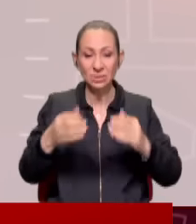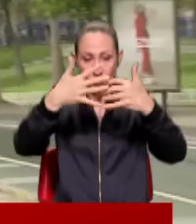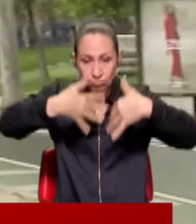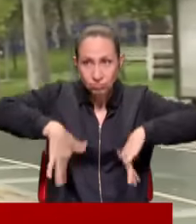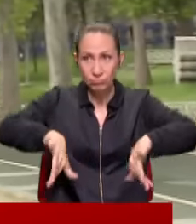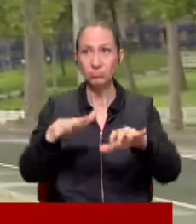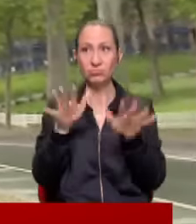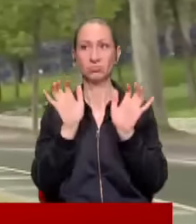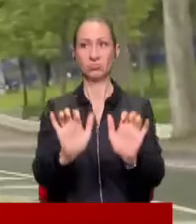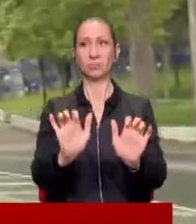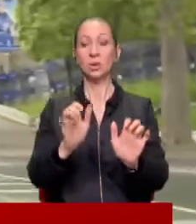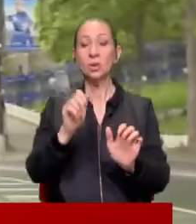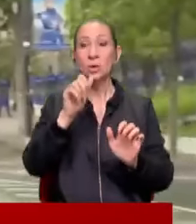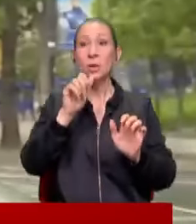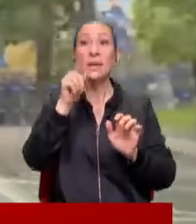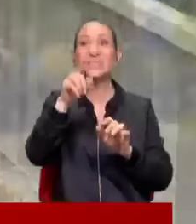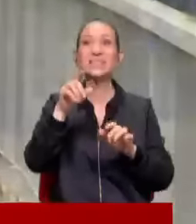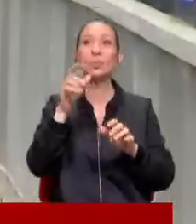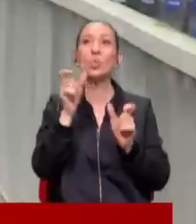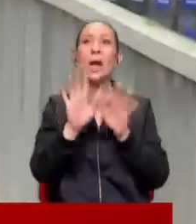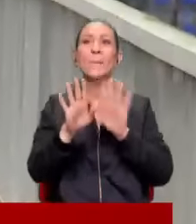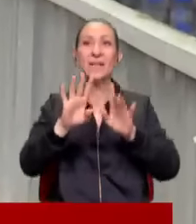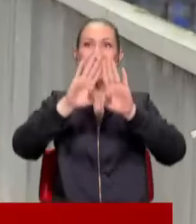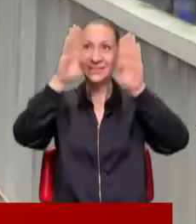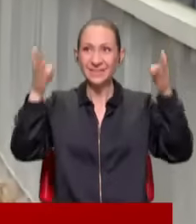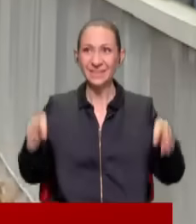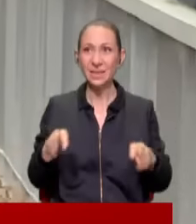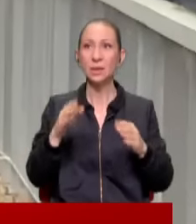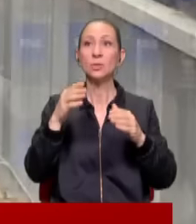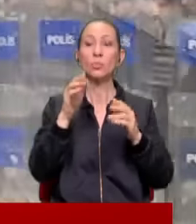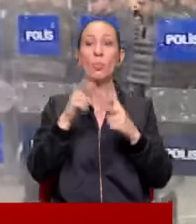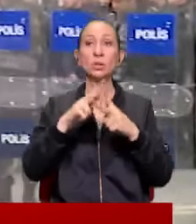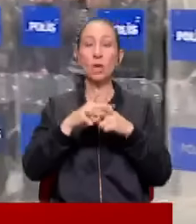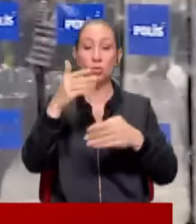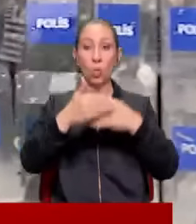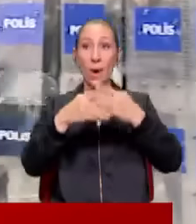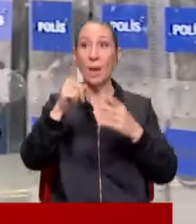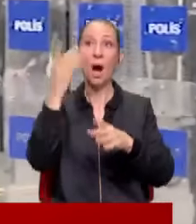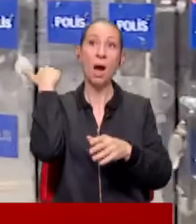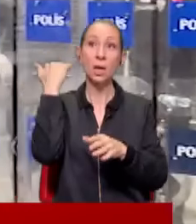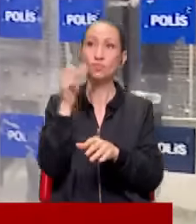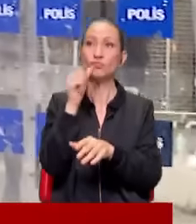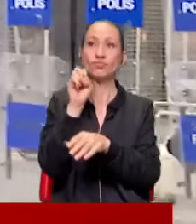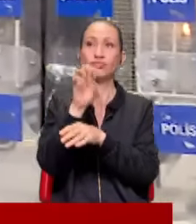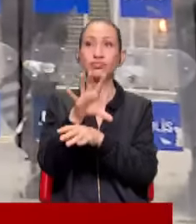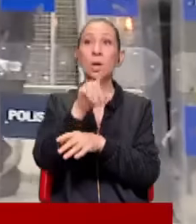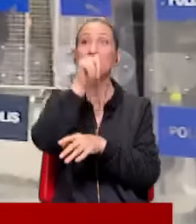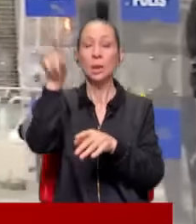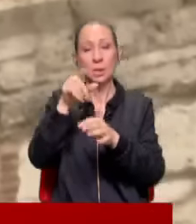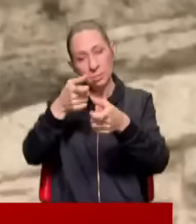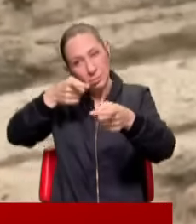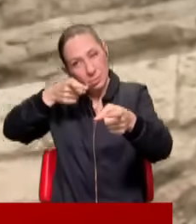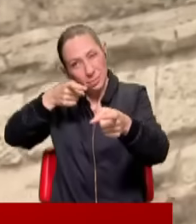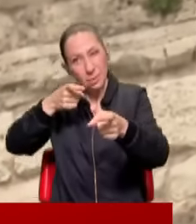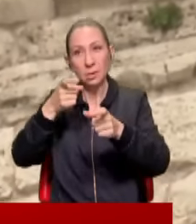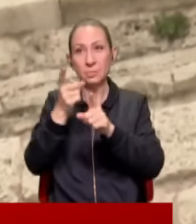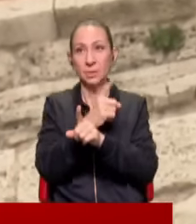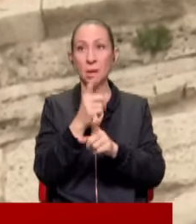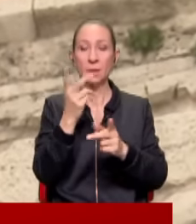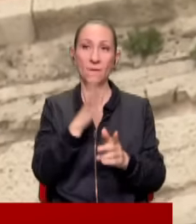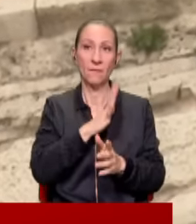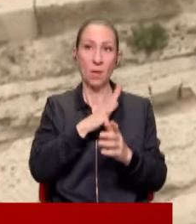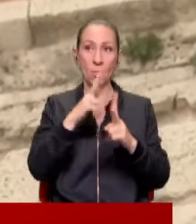kurmuşlar. Saraçhane'de su kemerinin önünde kalkanlarıyla duvar ören polisler, arkalarında tomalar, su kemeri üzerinde uzun namlulu silahlarıyla